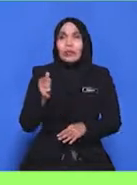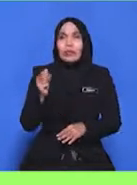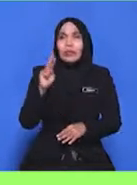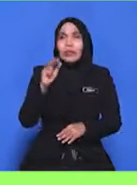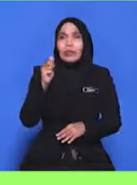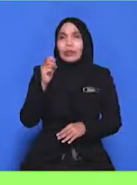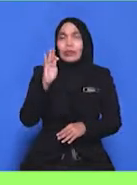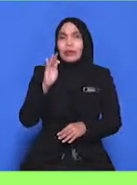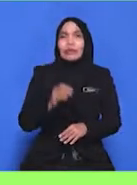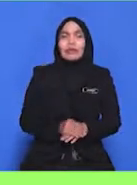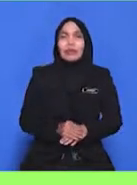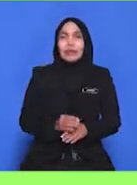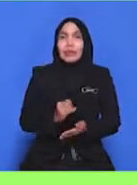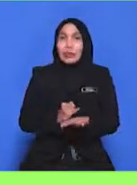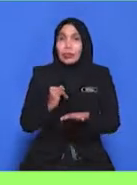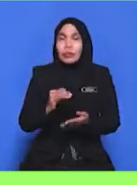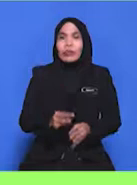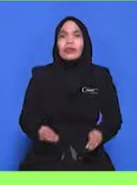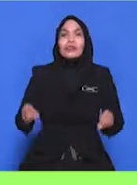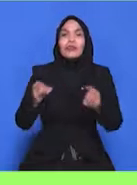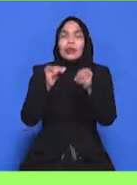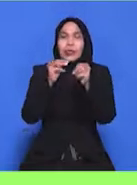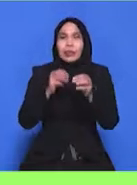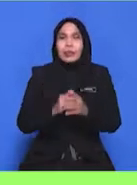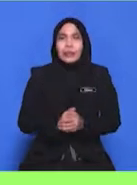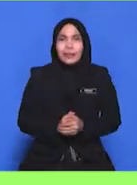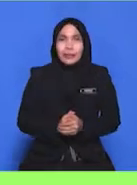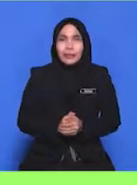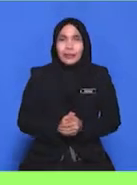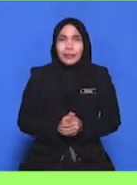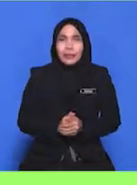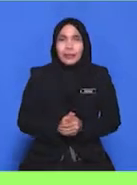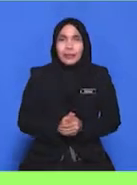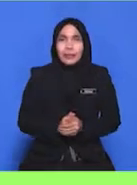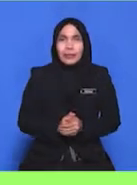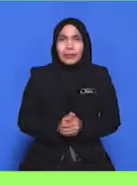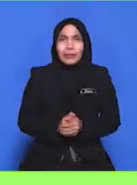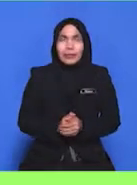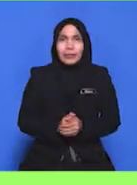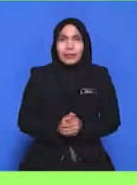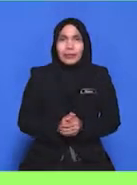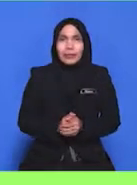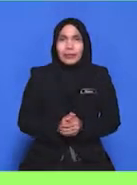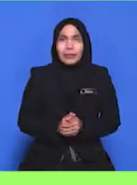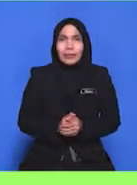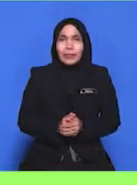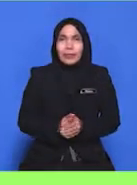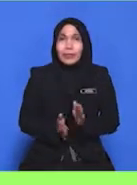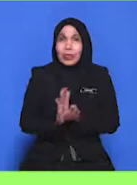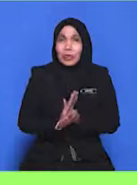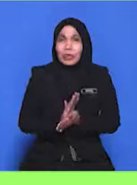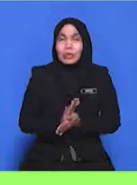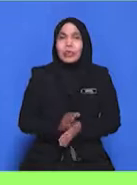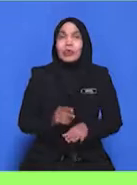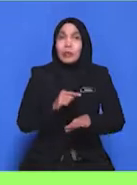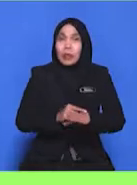menjadikan masjid sebagai tempat untuk melakukan aktiviti keagamaan. Jadi, pada masa itu, masjid